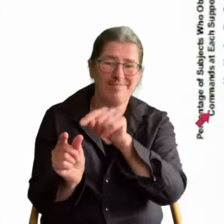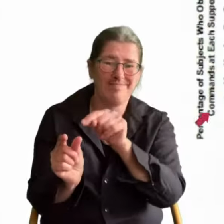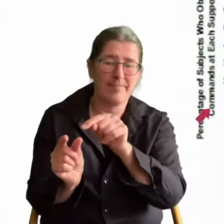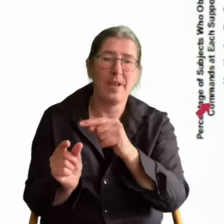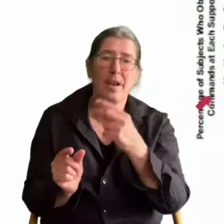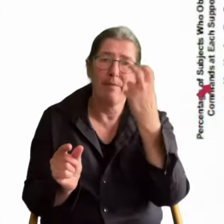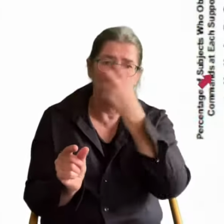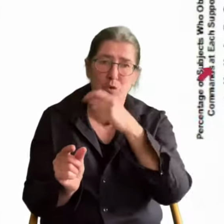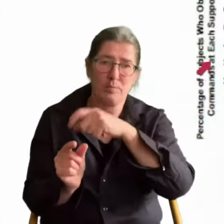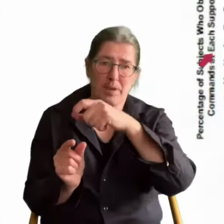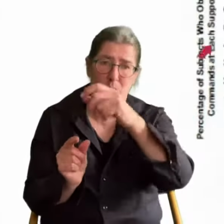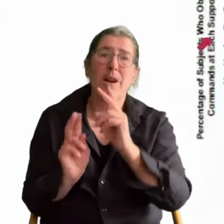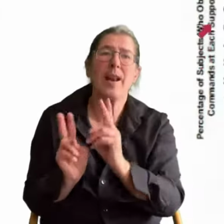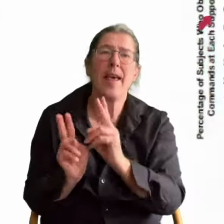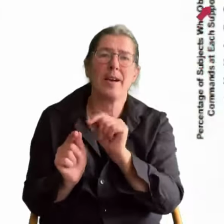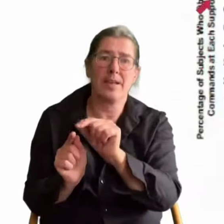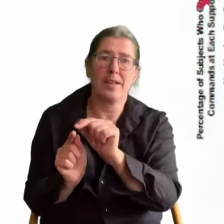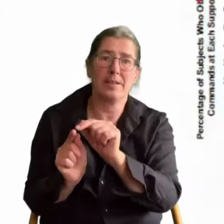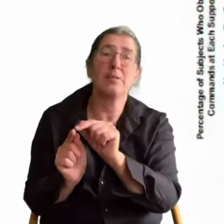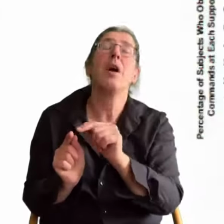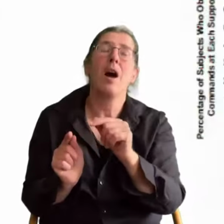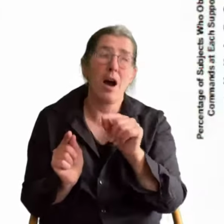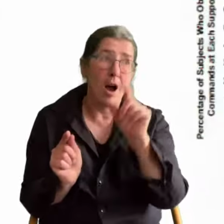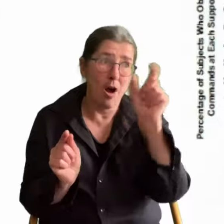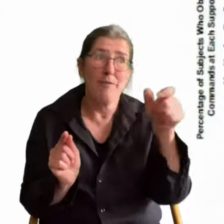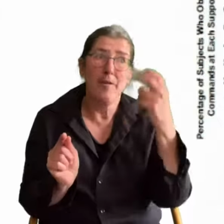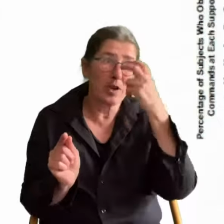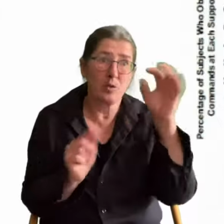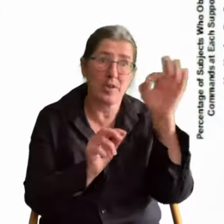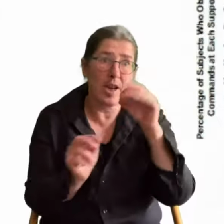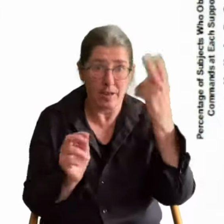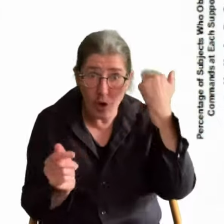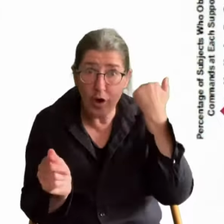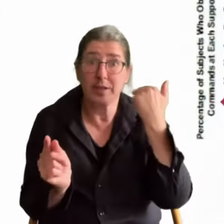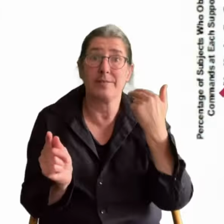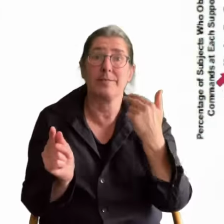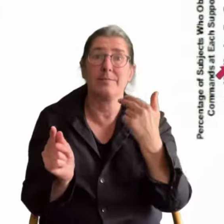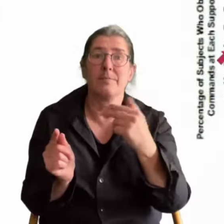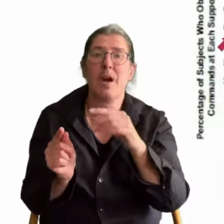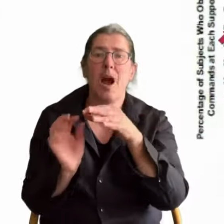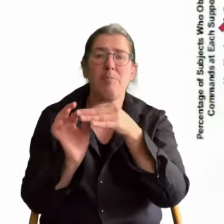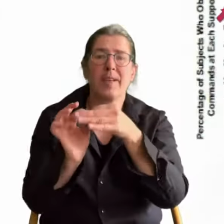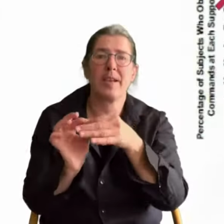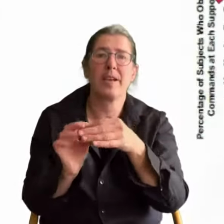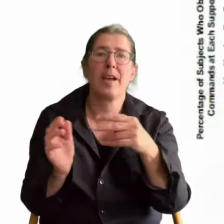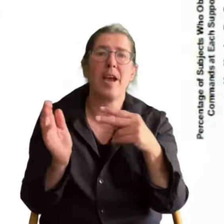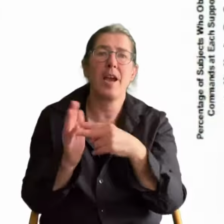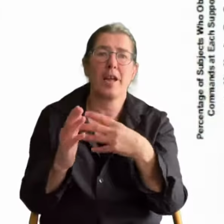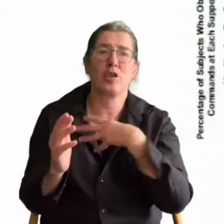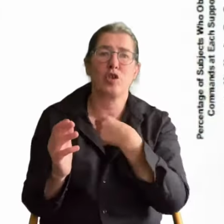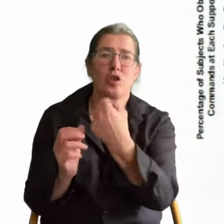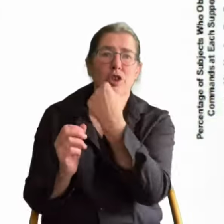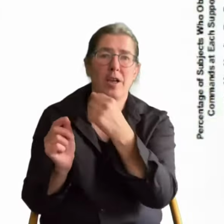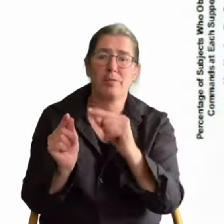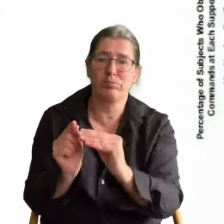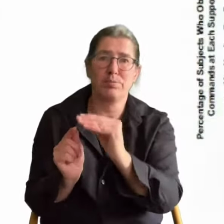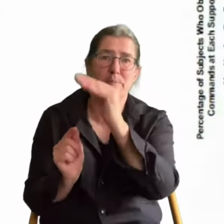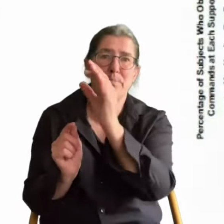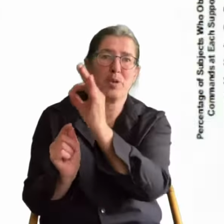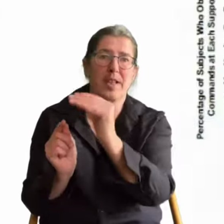versuchspersonen also der lehrer die dem versuchsleiter gehorchten und zwar abhängig von der elektroschock stärker also das hier ist die prozentzahl die